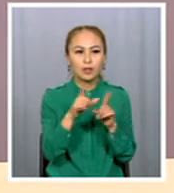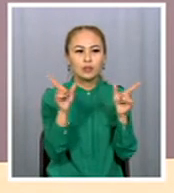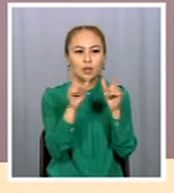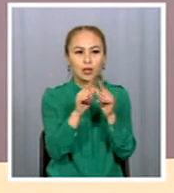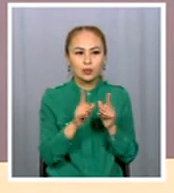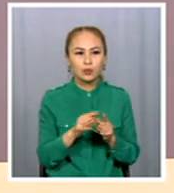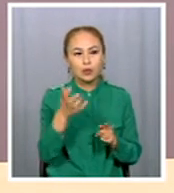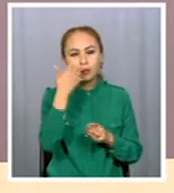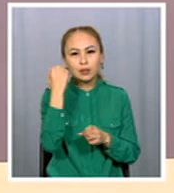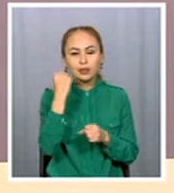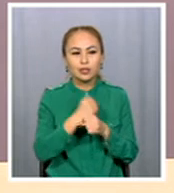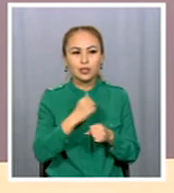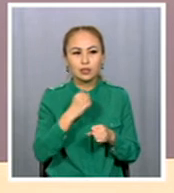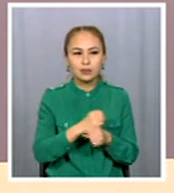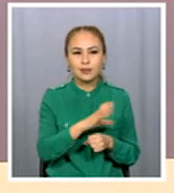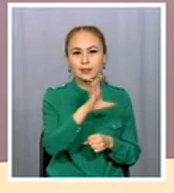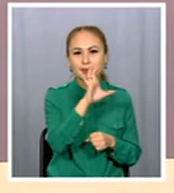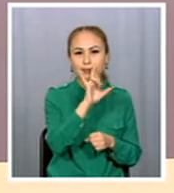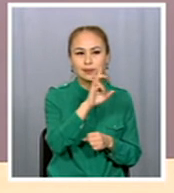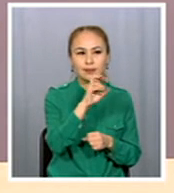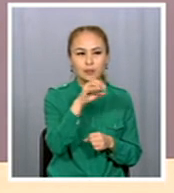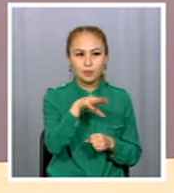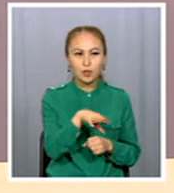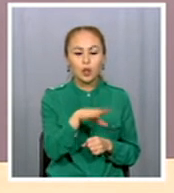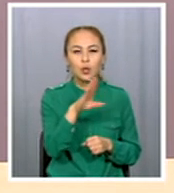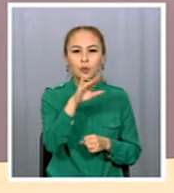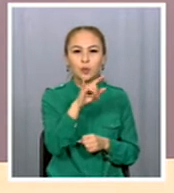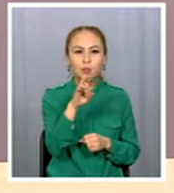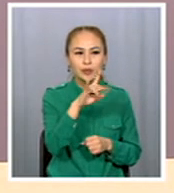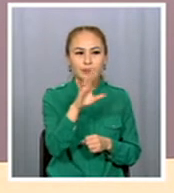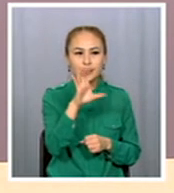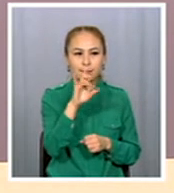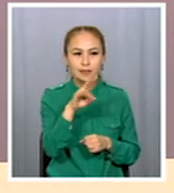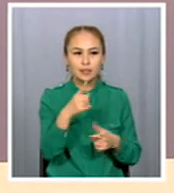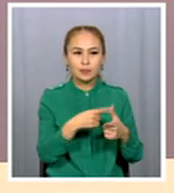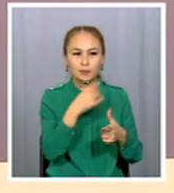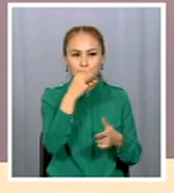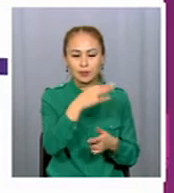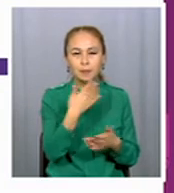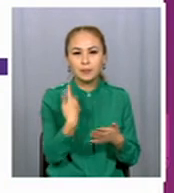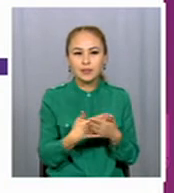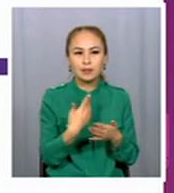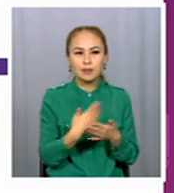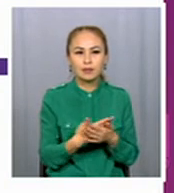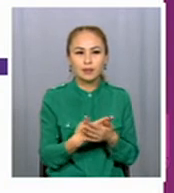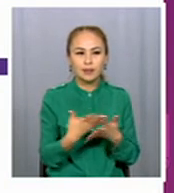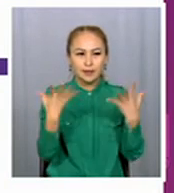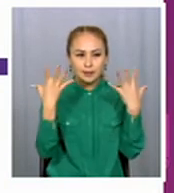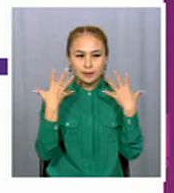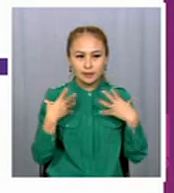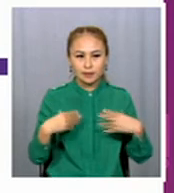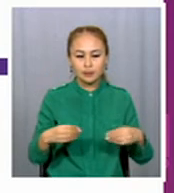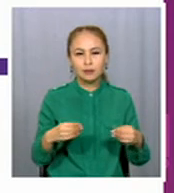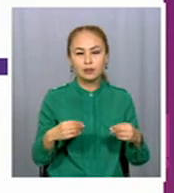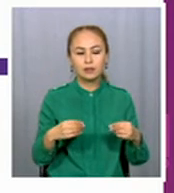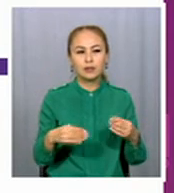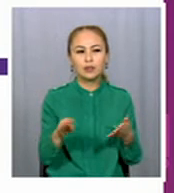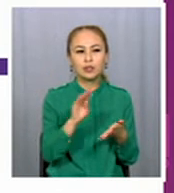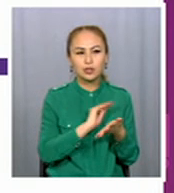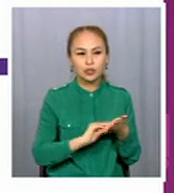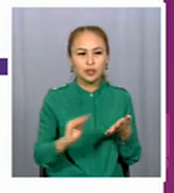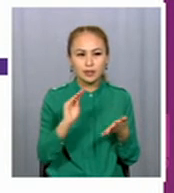жұрнақ жалғану арқылы жасалған сінесімді туынды сінесім дейді. Мысалы,